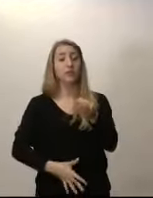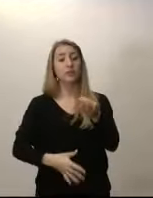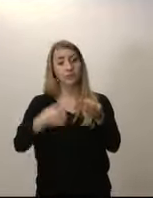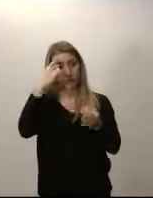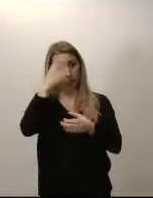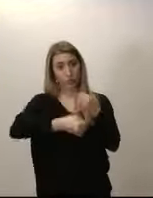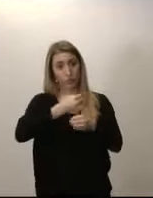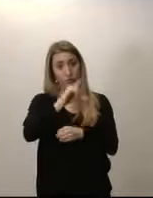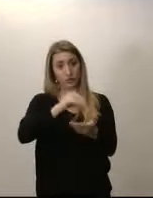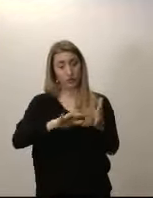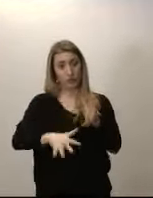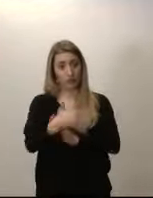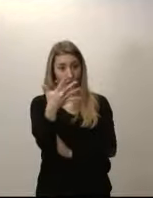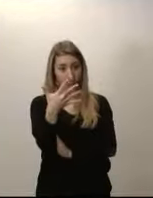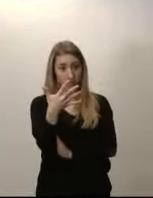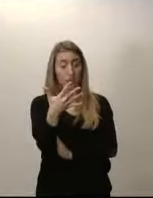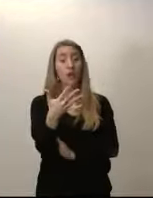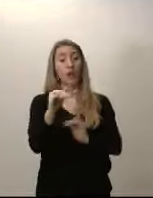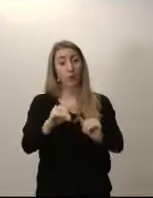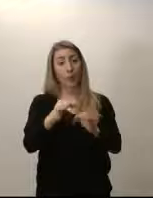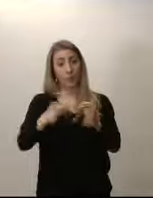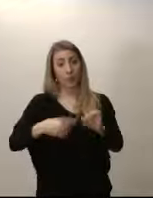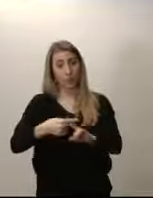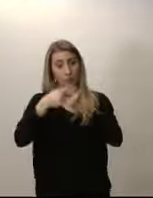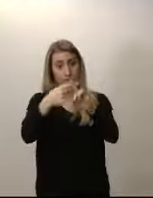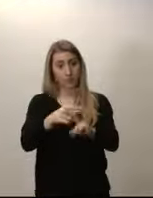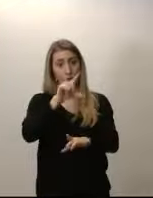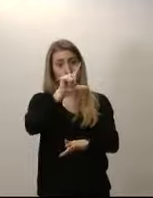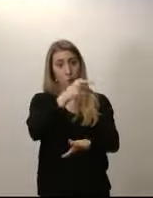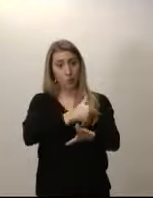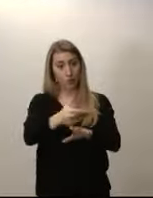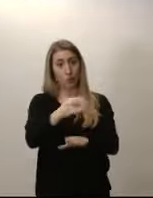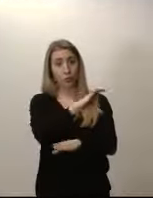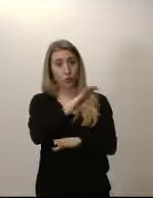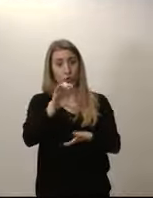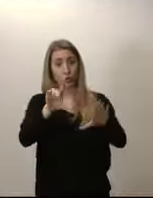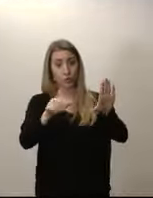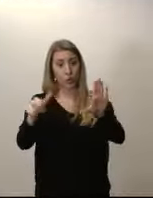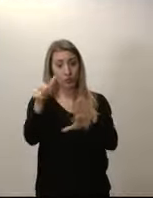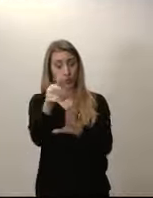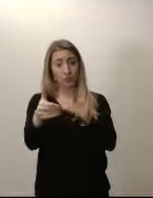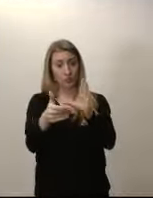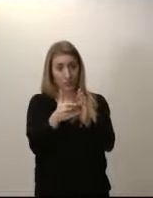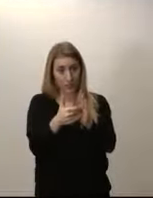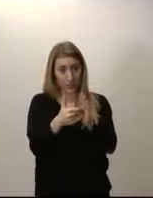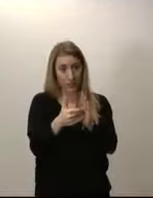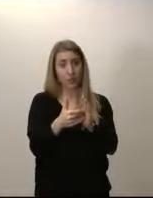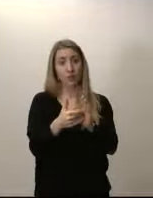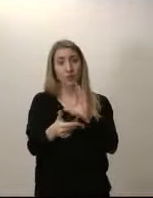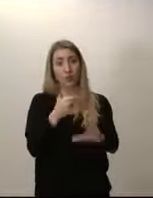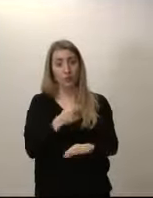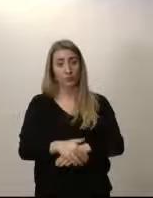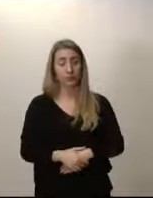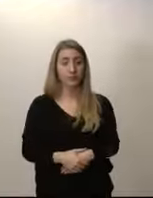l'exercice 2015, un résultat positif de 2 171 618 euros. Et 1